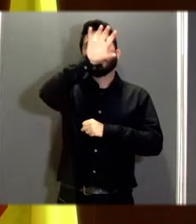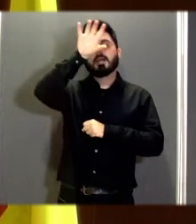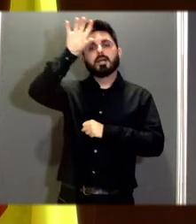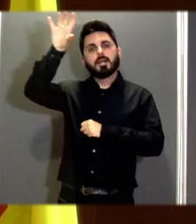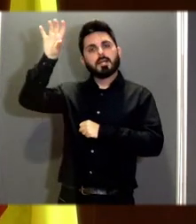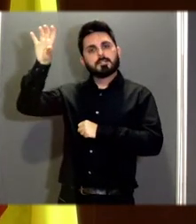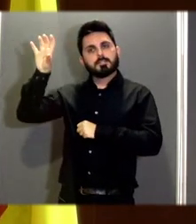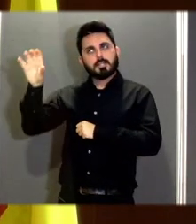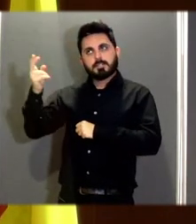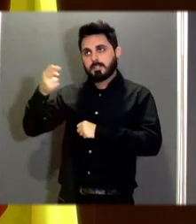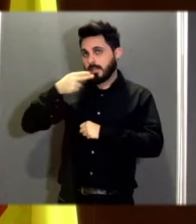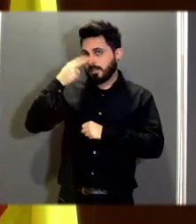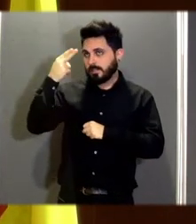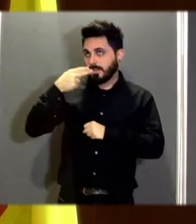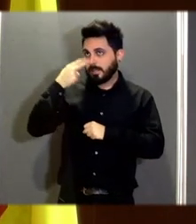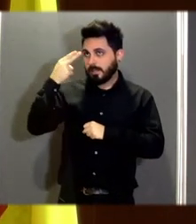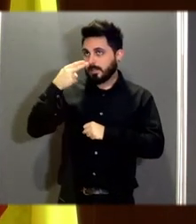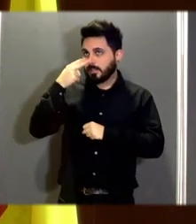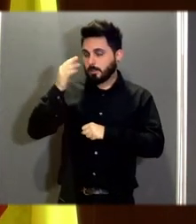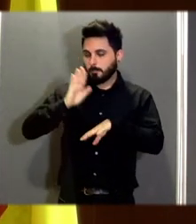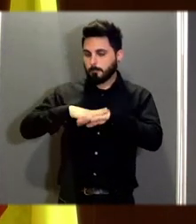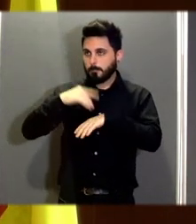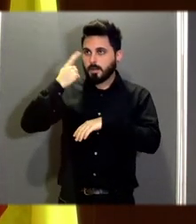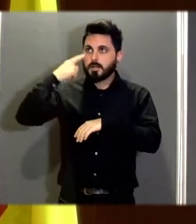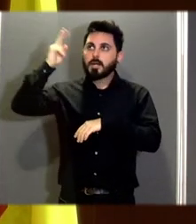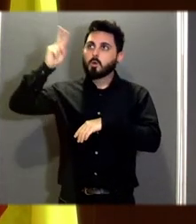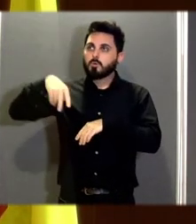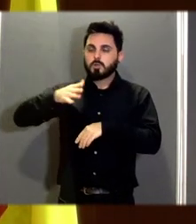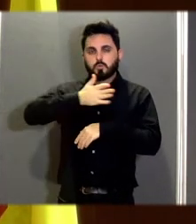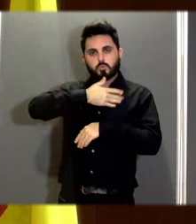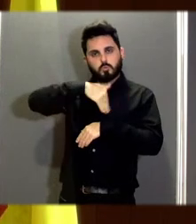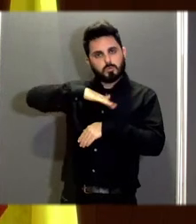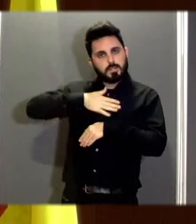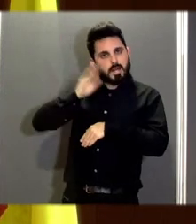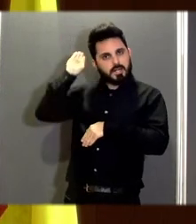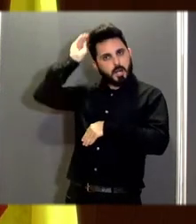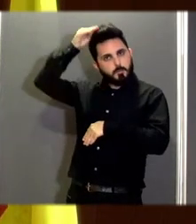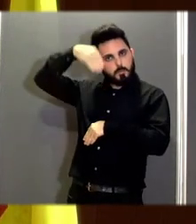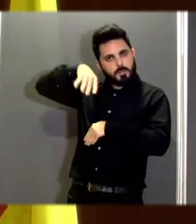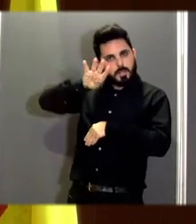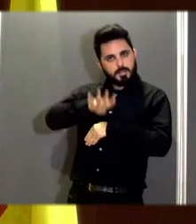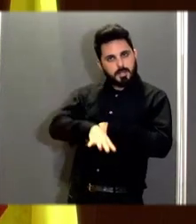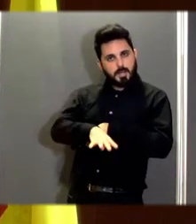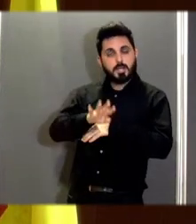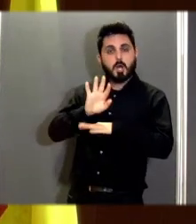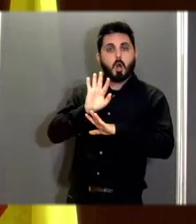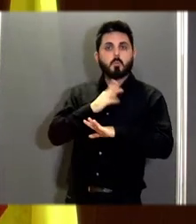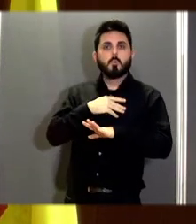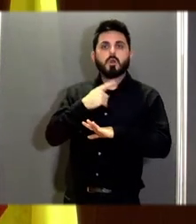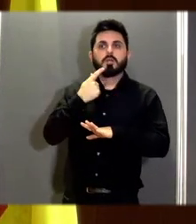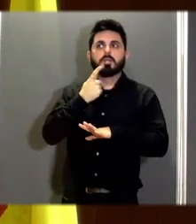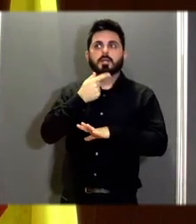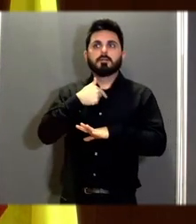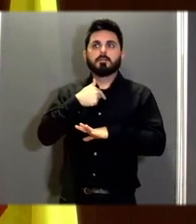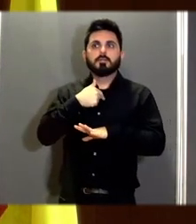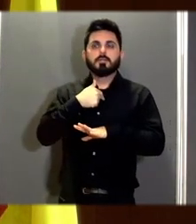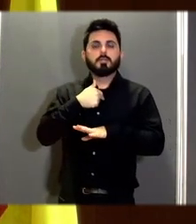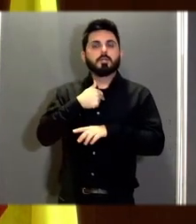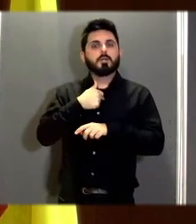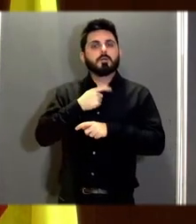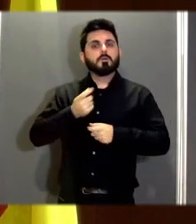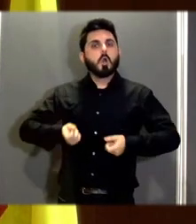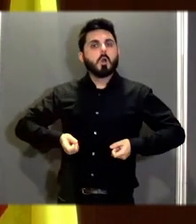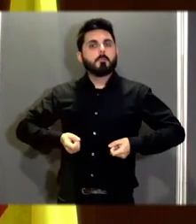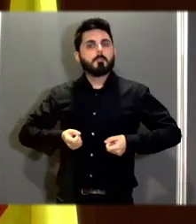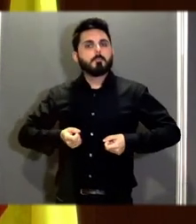que tindrien a reconèixer una nova república catalana. Sempre, però, dèiem, no a qualsevol preu. No siguin més